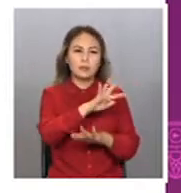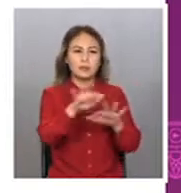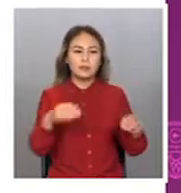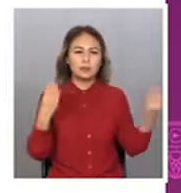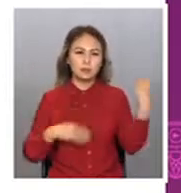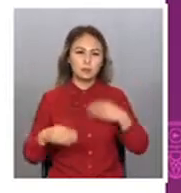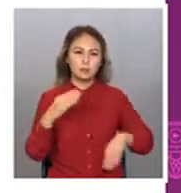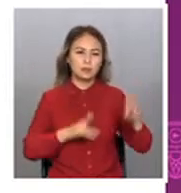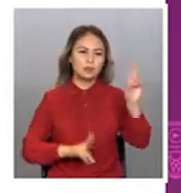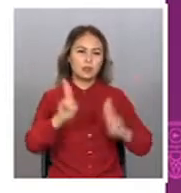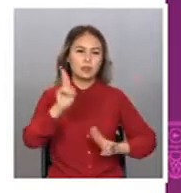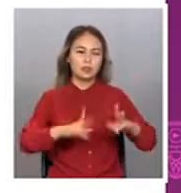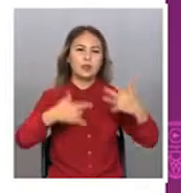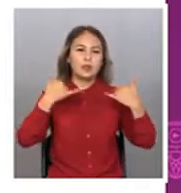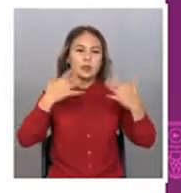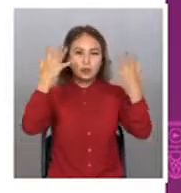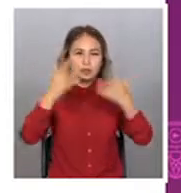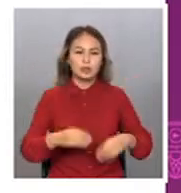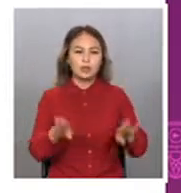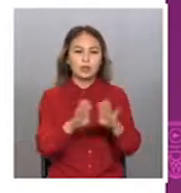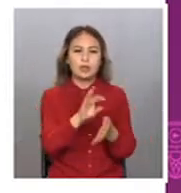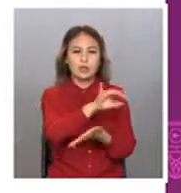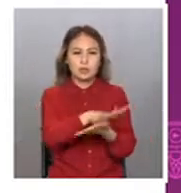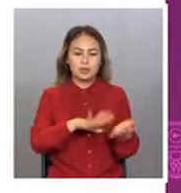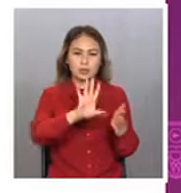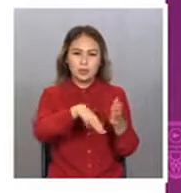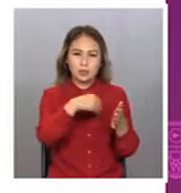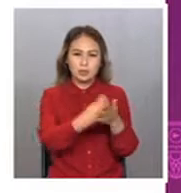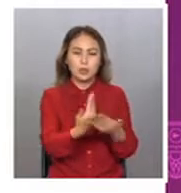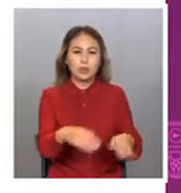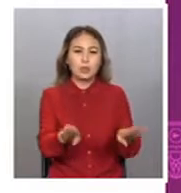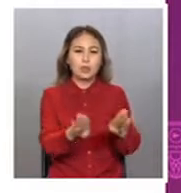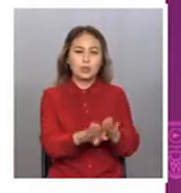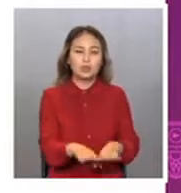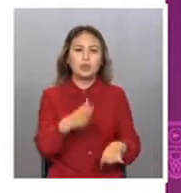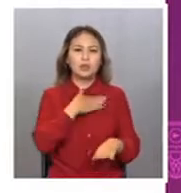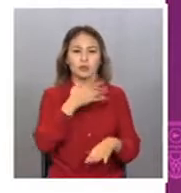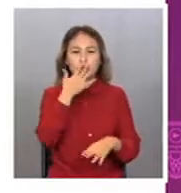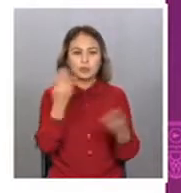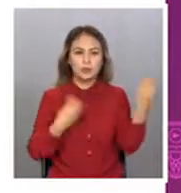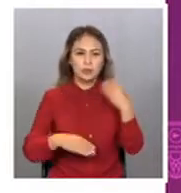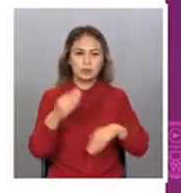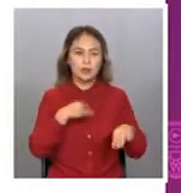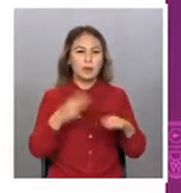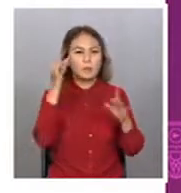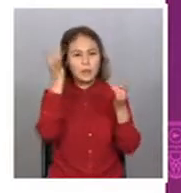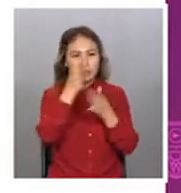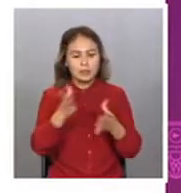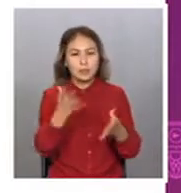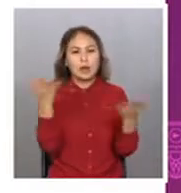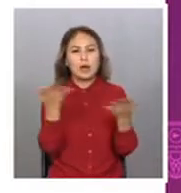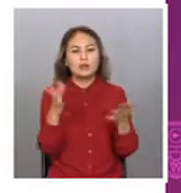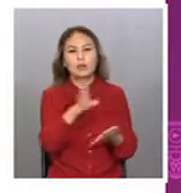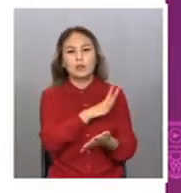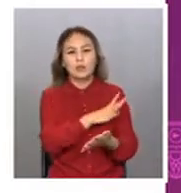кию дәстүрі бүгінгі күнге дейін жалғасып келеді. Олай болса, ұлттық киім кию мәдениеті қандай